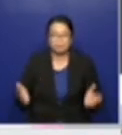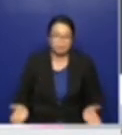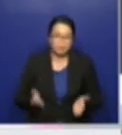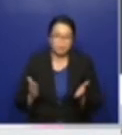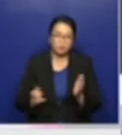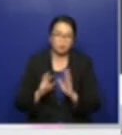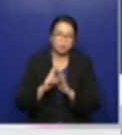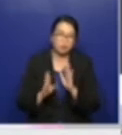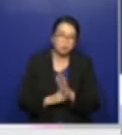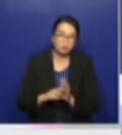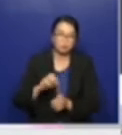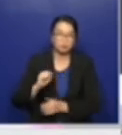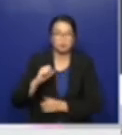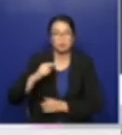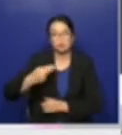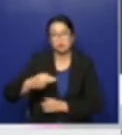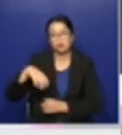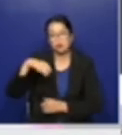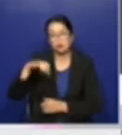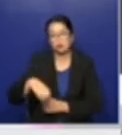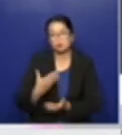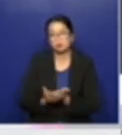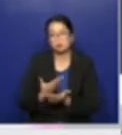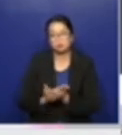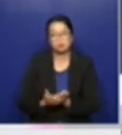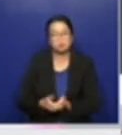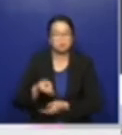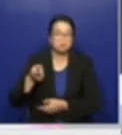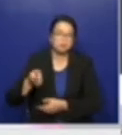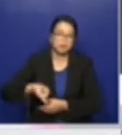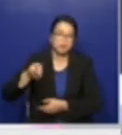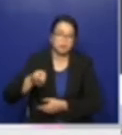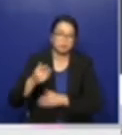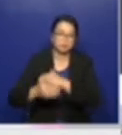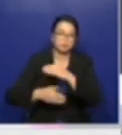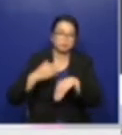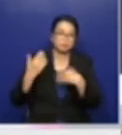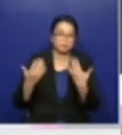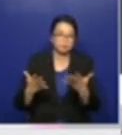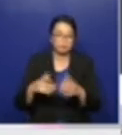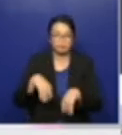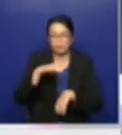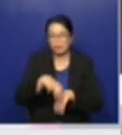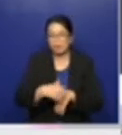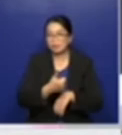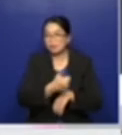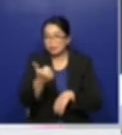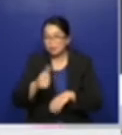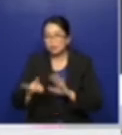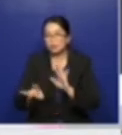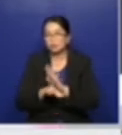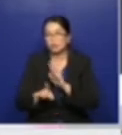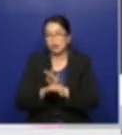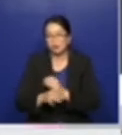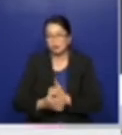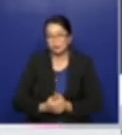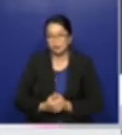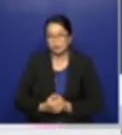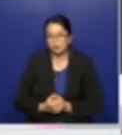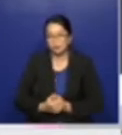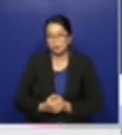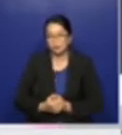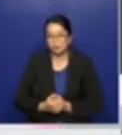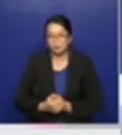บสหกรณ์ก็ยังนิ่งอยู่เหมือนเดิมด้านอื่นๆเอาด้านอื่นด้านสุดท้ายนะท่านประธ